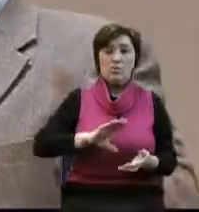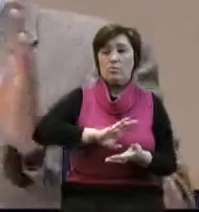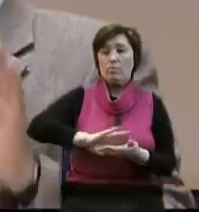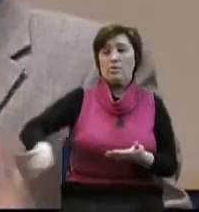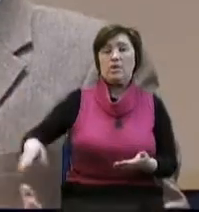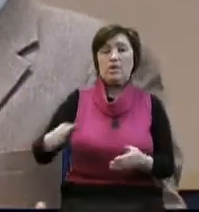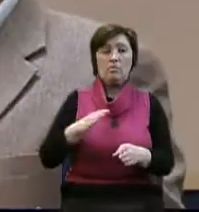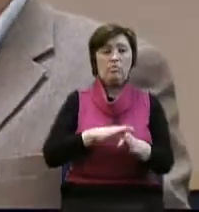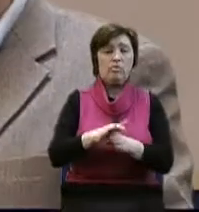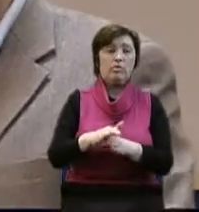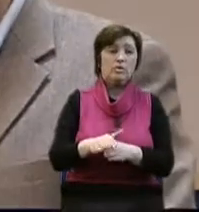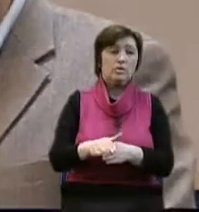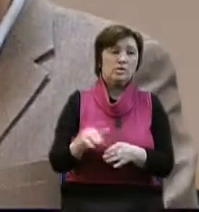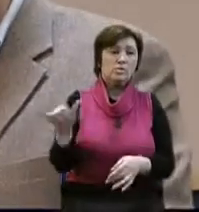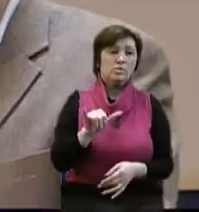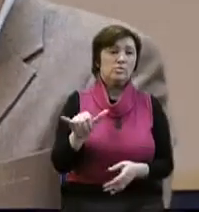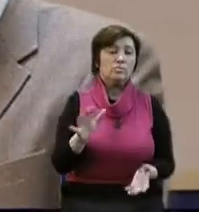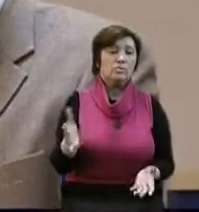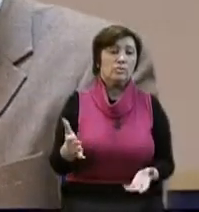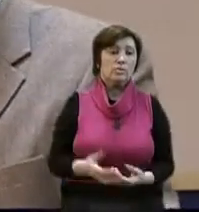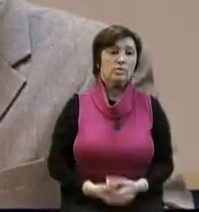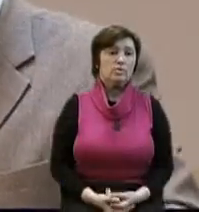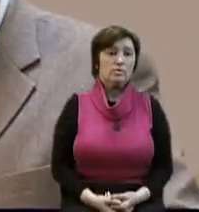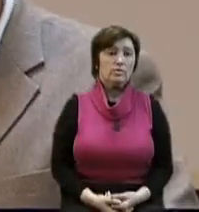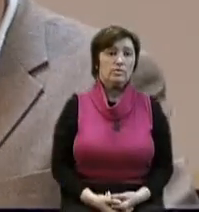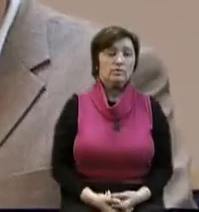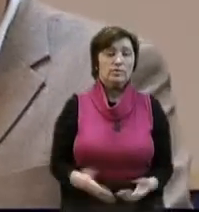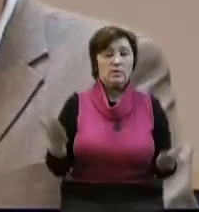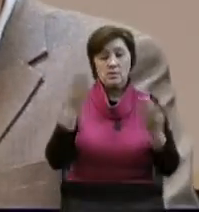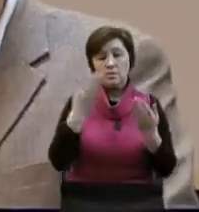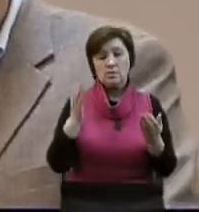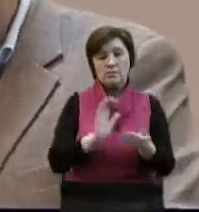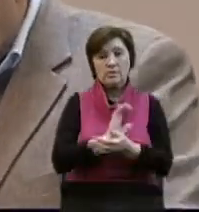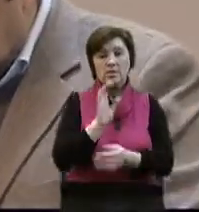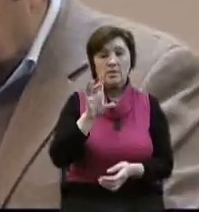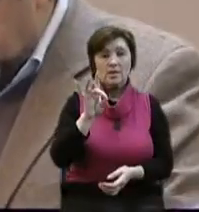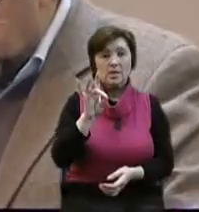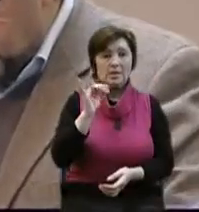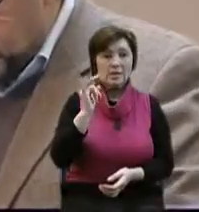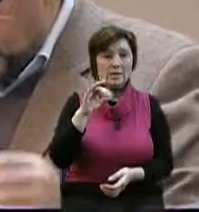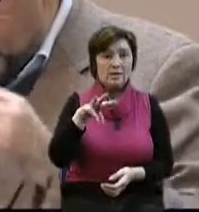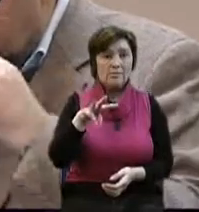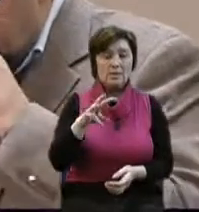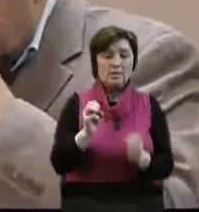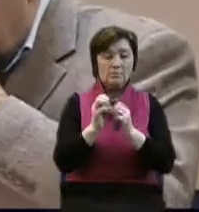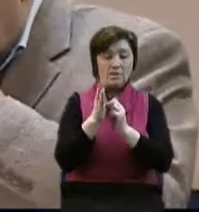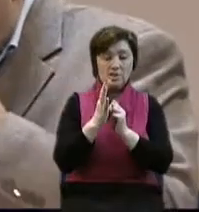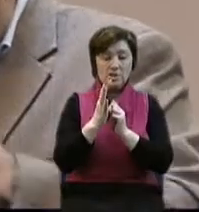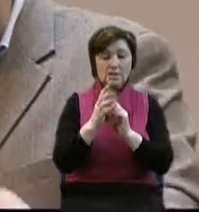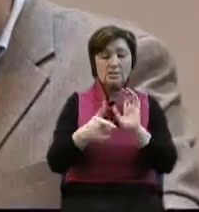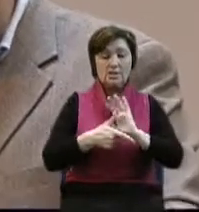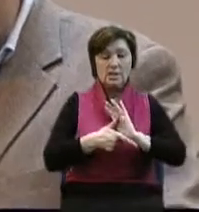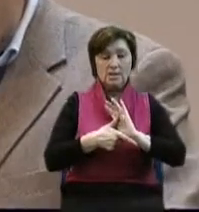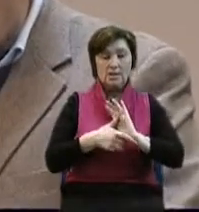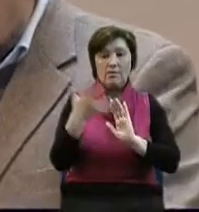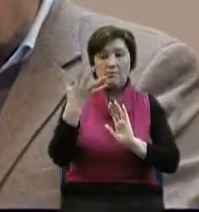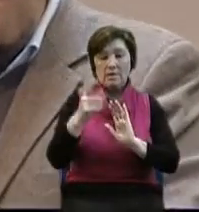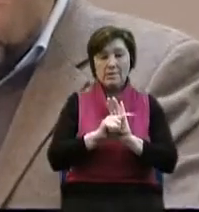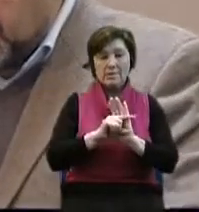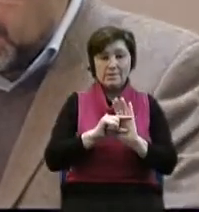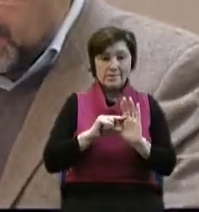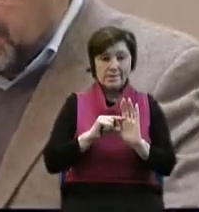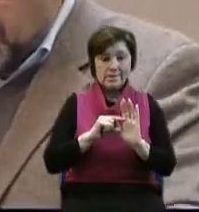что наступило новое время. И вот будем читать послание к римлянам, 14 глава, 5